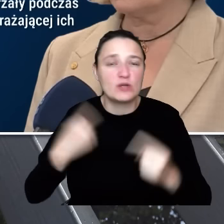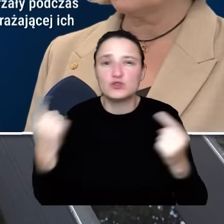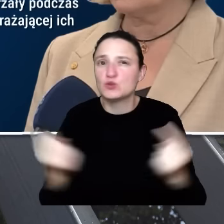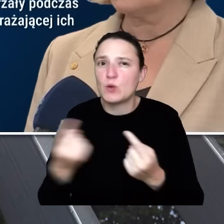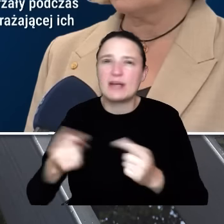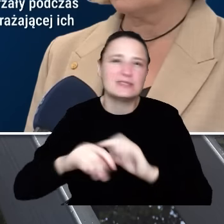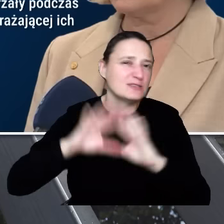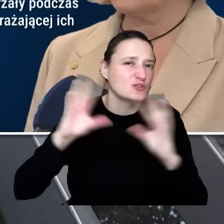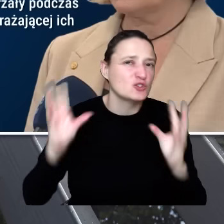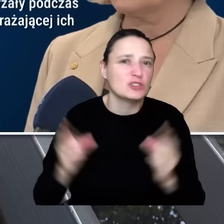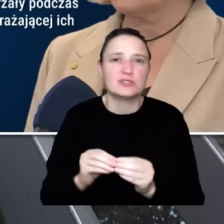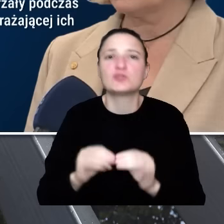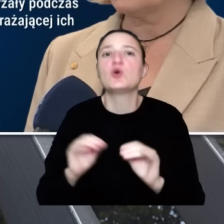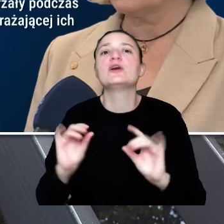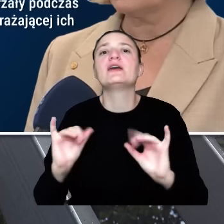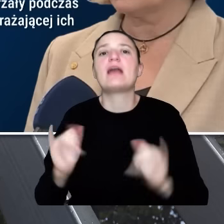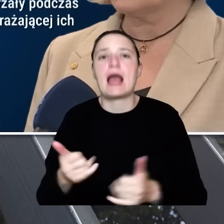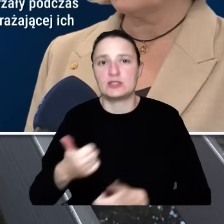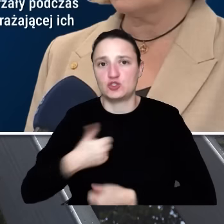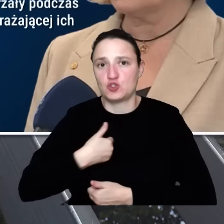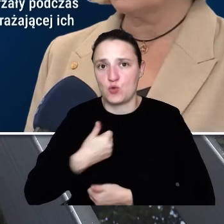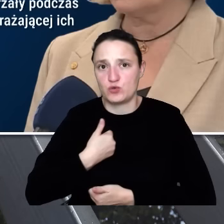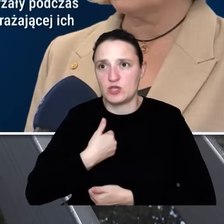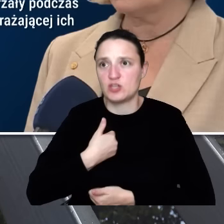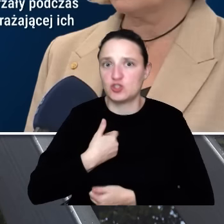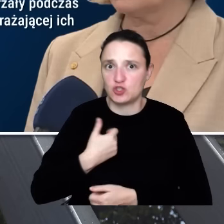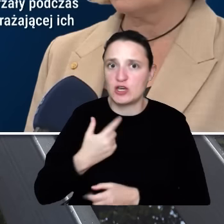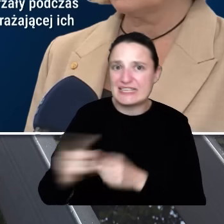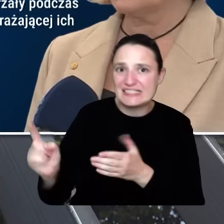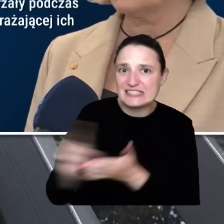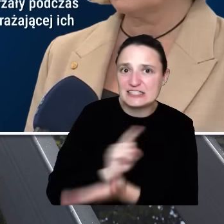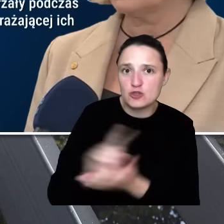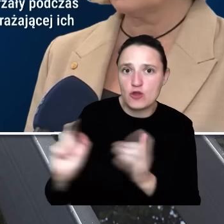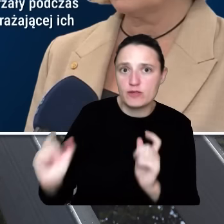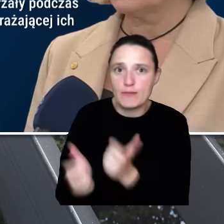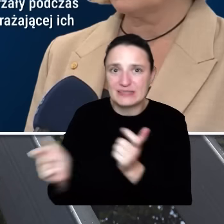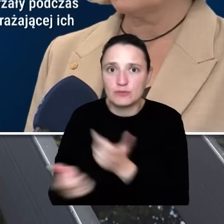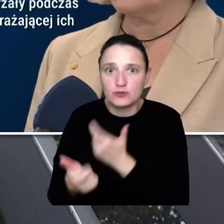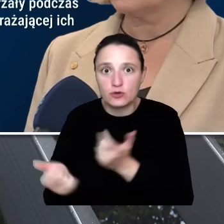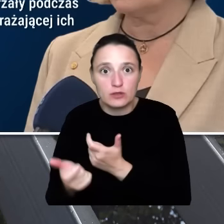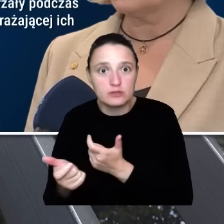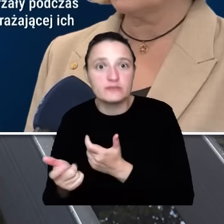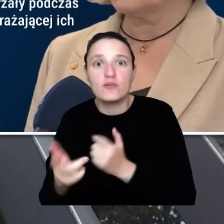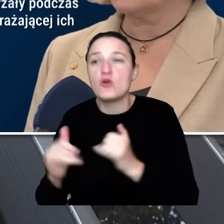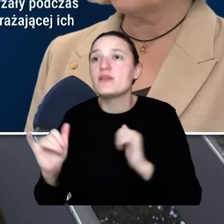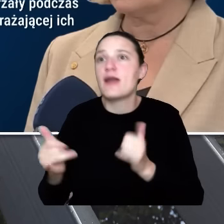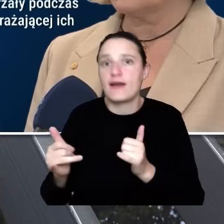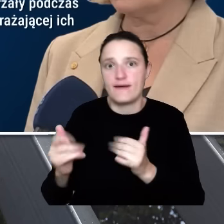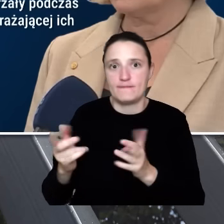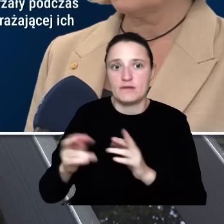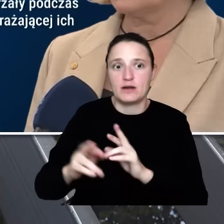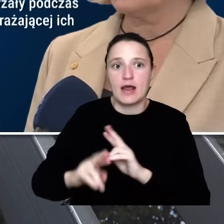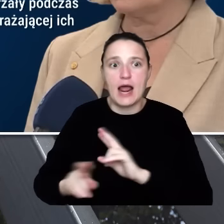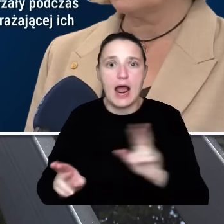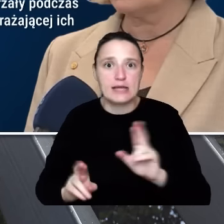jakie żołnierze są narażeni na zagrożenie i jaki jest